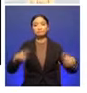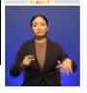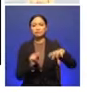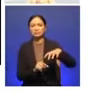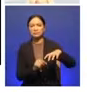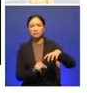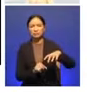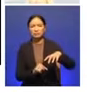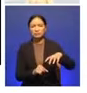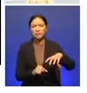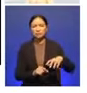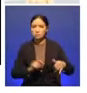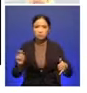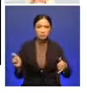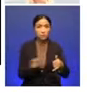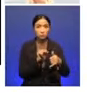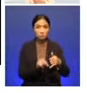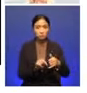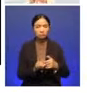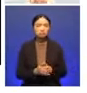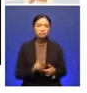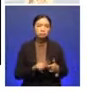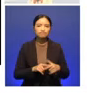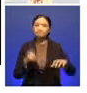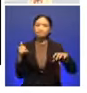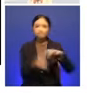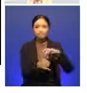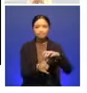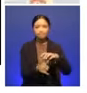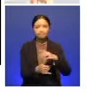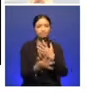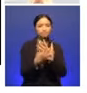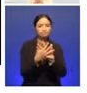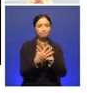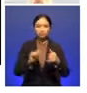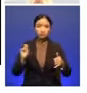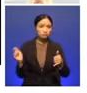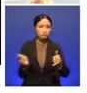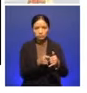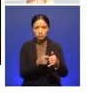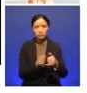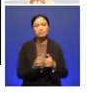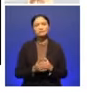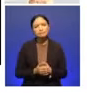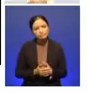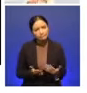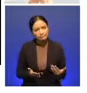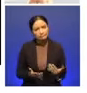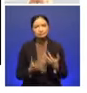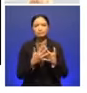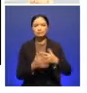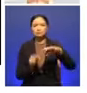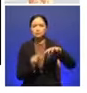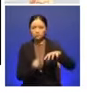ำเนี่ยเป็นพื้นที่ของการลงโทษเราเชื่อว่าเราเอาคนไปไว้ในคุกเนี่ยมันเป็นการลงโทษอยู่แล้วเพราะฉะนั้นเรือนจำเนี่ยต้องเป็นพื้น